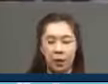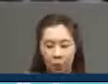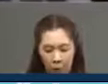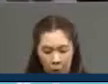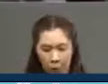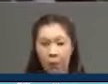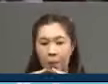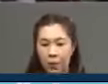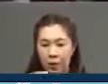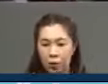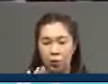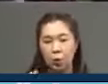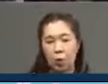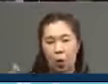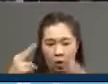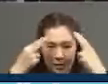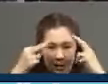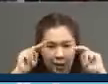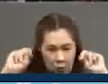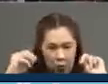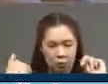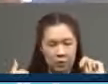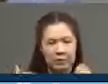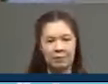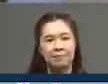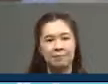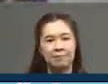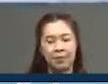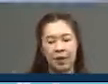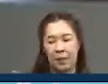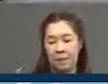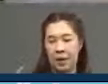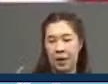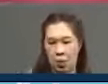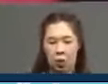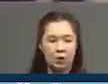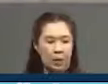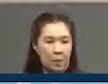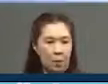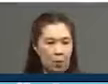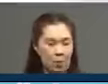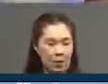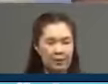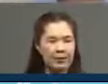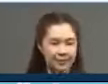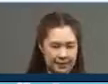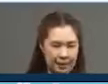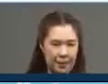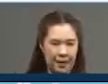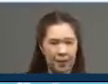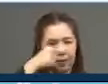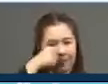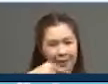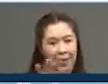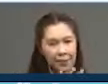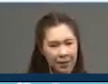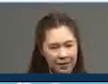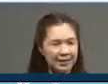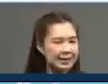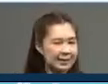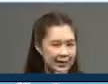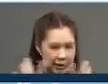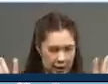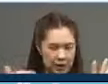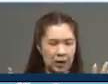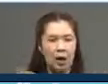ไทยได้ง่ายมากยิ่งขึ้นค่ะ นายกรัฐมนตรียังใช้โอกาสในระหว่างการประชุมเอเปกได้พบหารือทวิภา